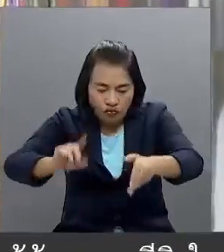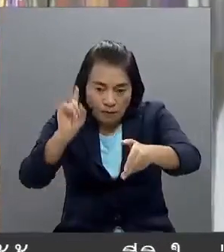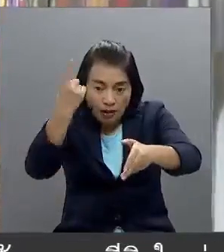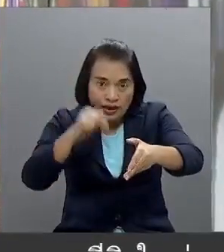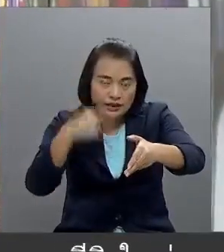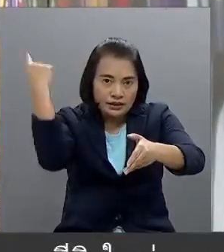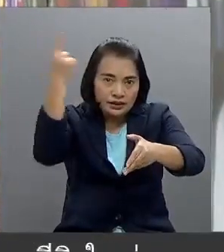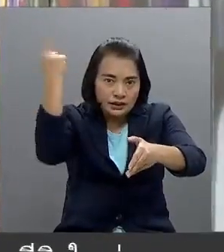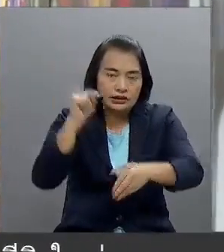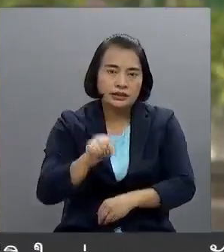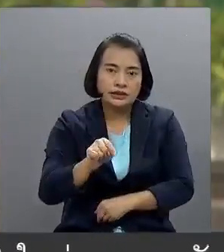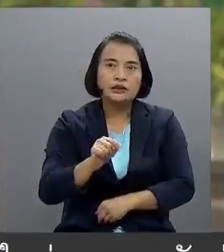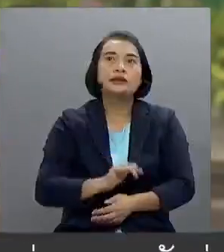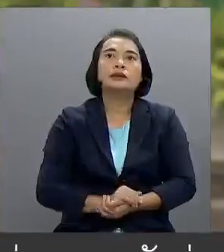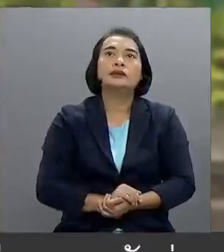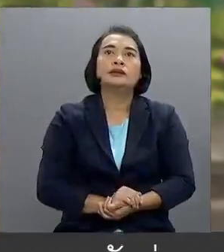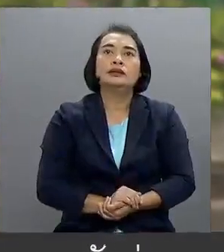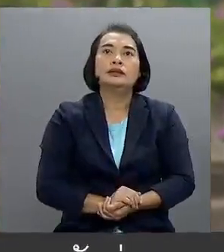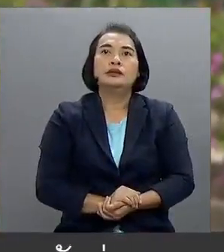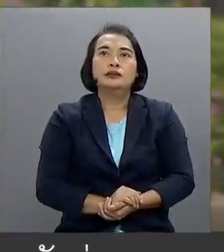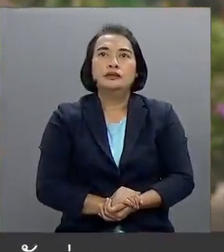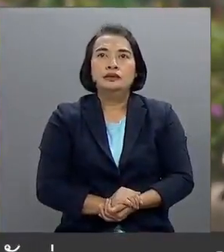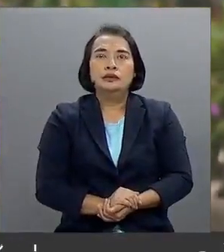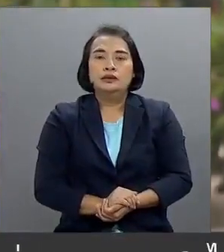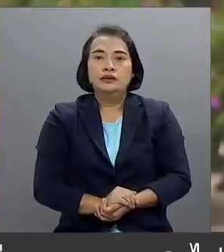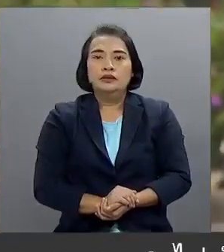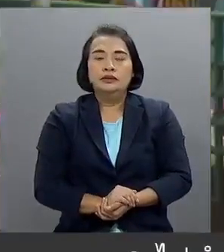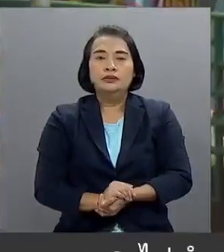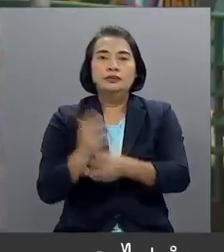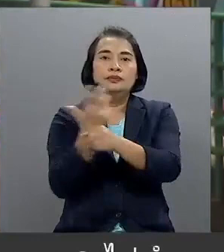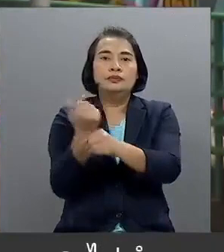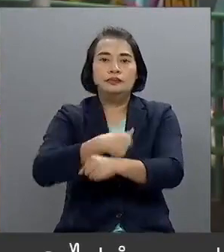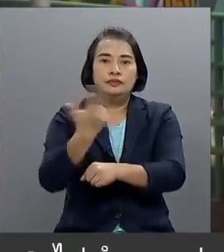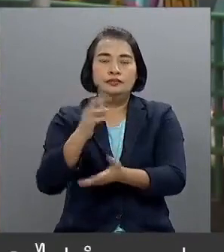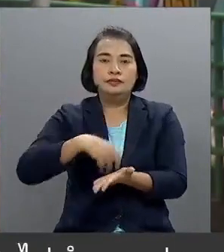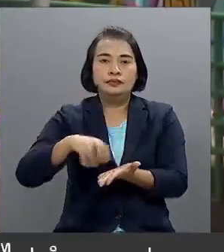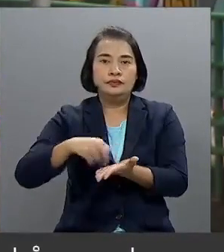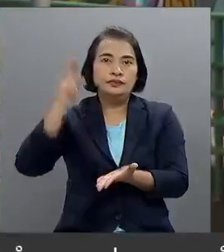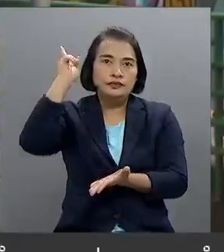ลังคลายล็อกดาวน์กฤตฐาดีมีไทย PBS รายงาน